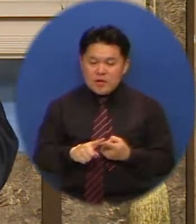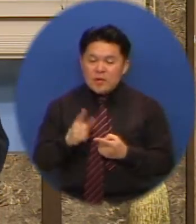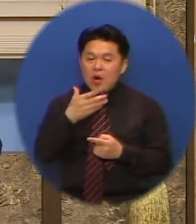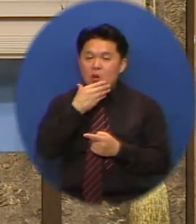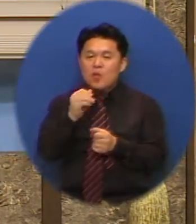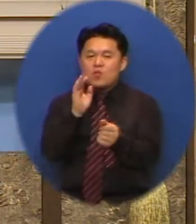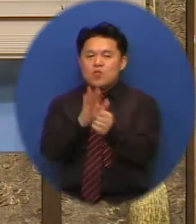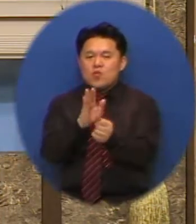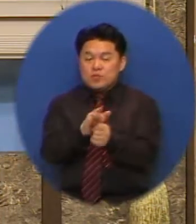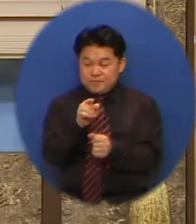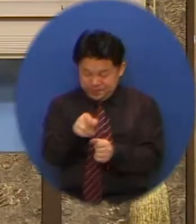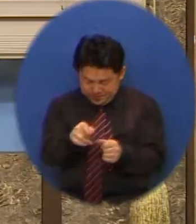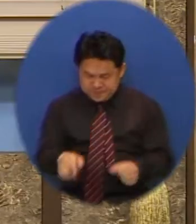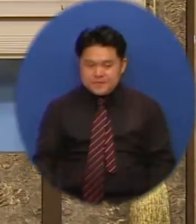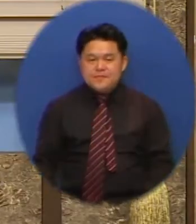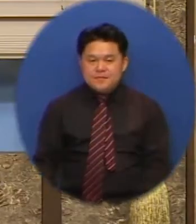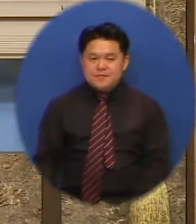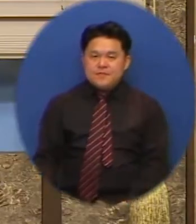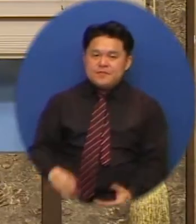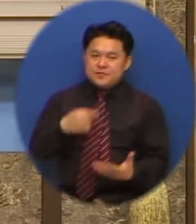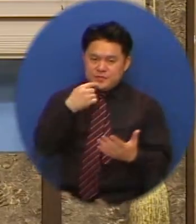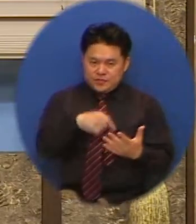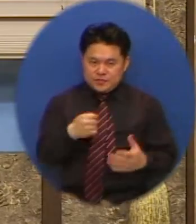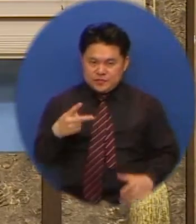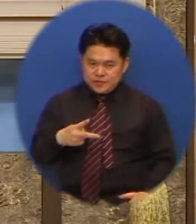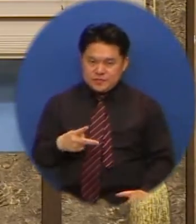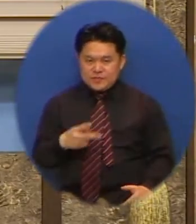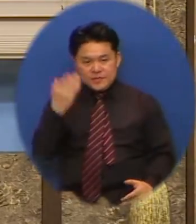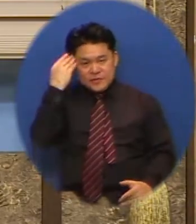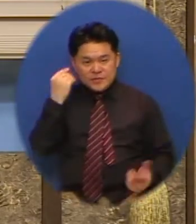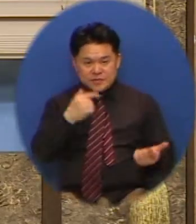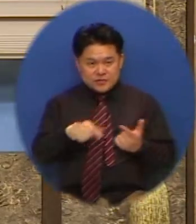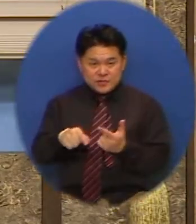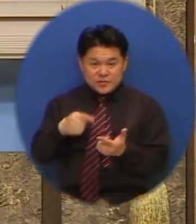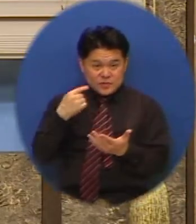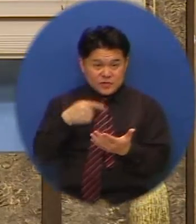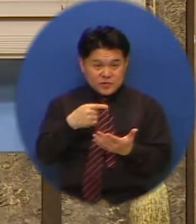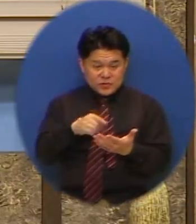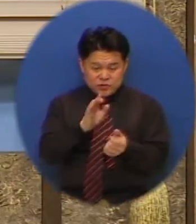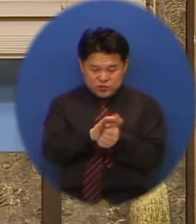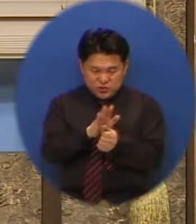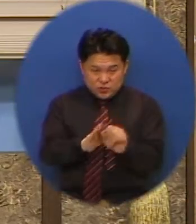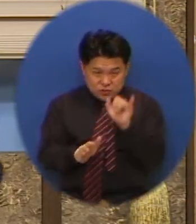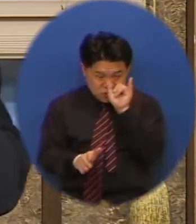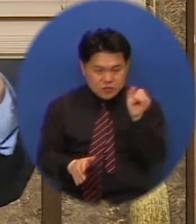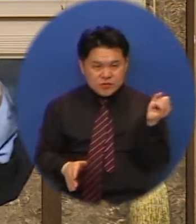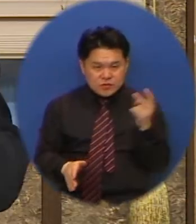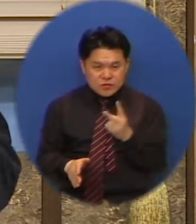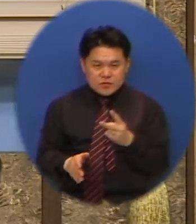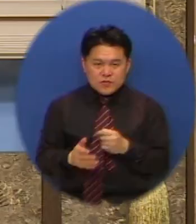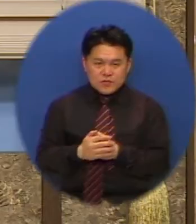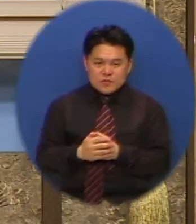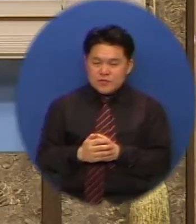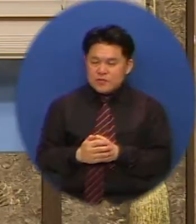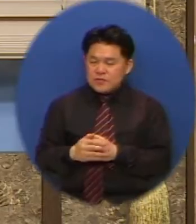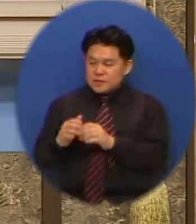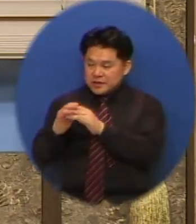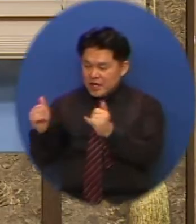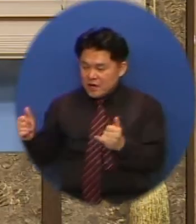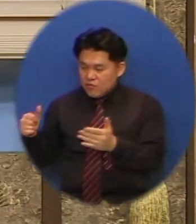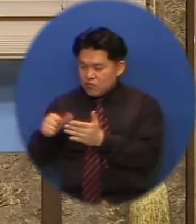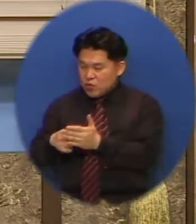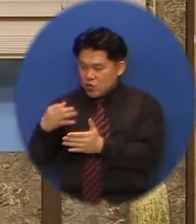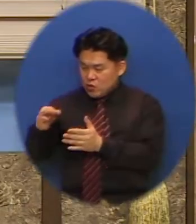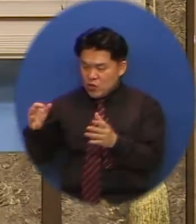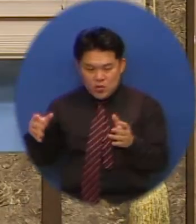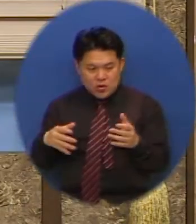복지를 지원, 이게 교육이나 이게 이런 지식면에서만이 지원하는 네. 게 아니고 민간 자원하고 연결시켜서